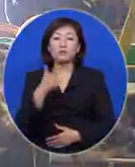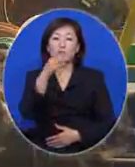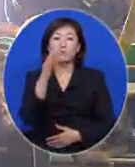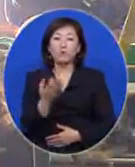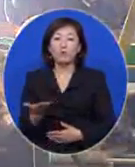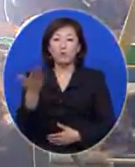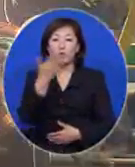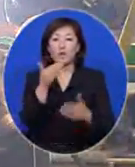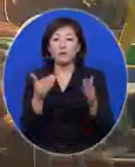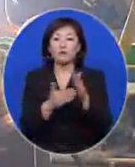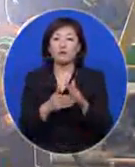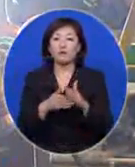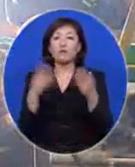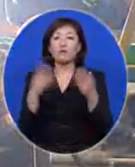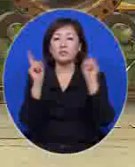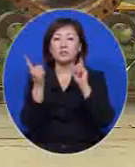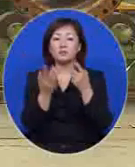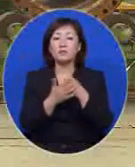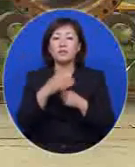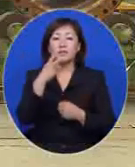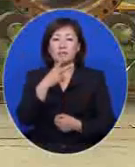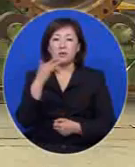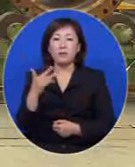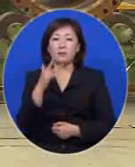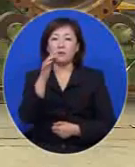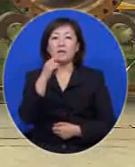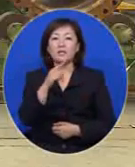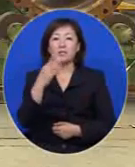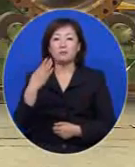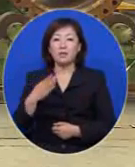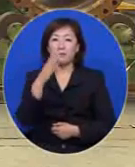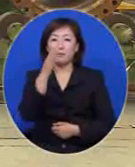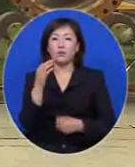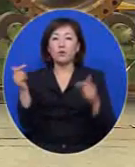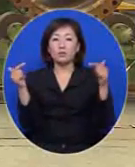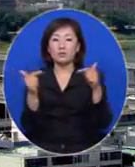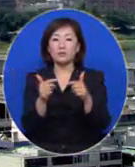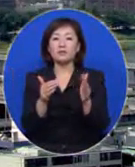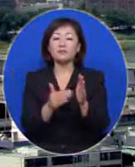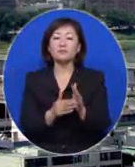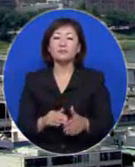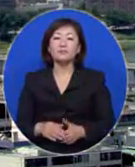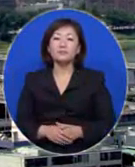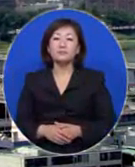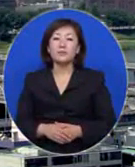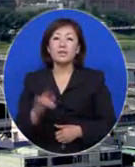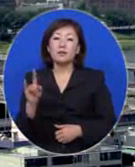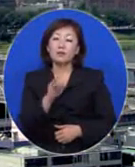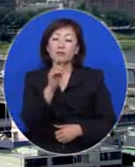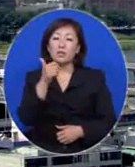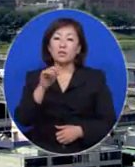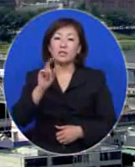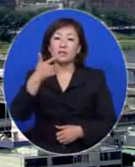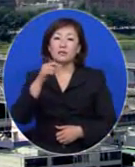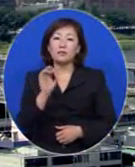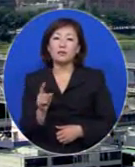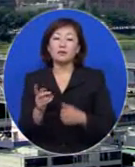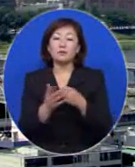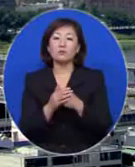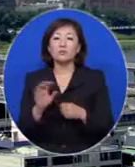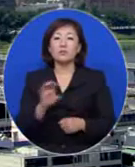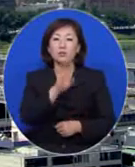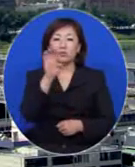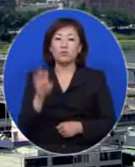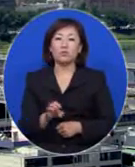올랐으며 실업률은 2.8%로 1.4% 떨어졌습니다. 현대기아 자동차가 유럽 최대